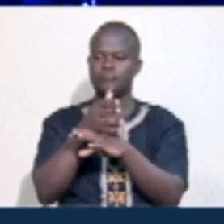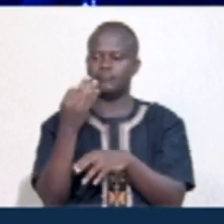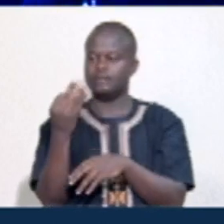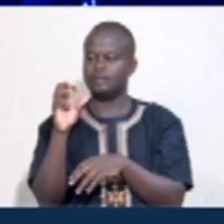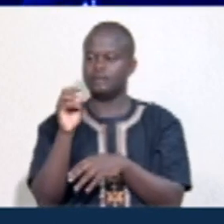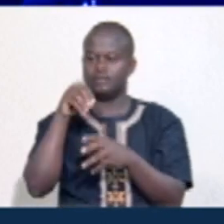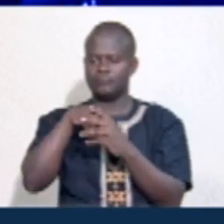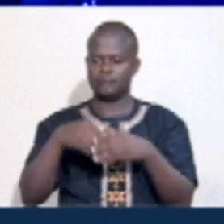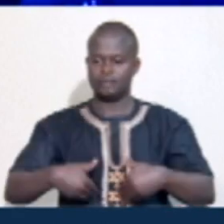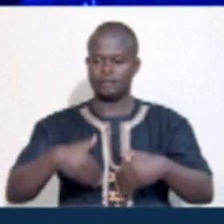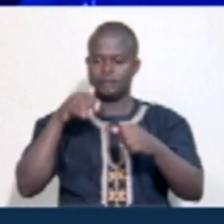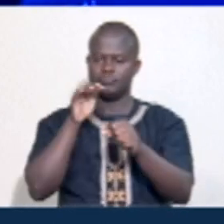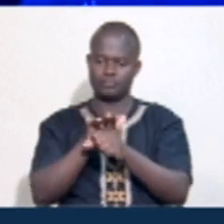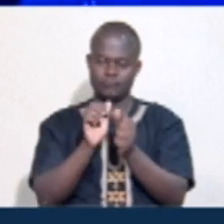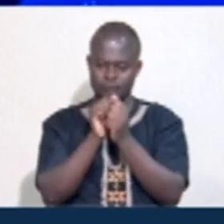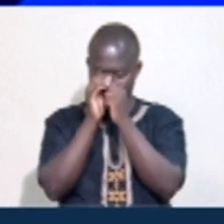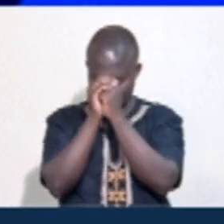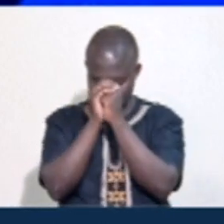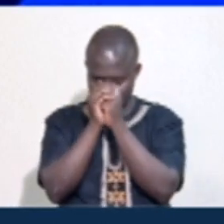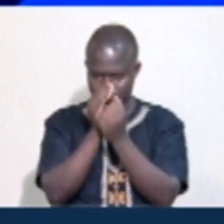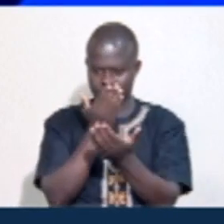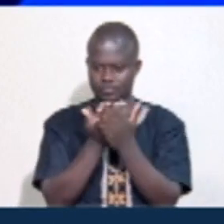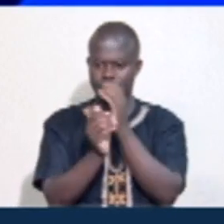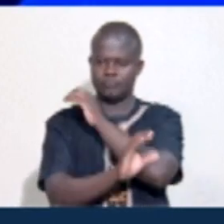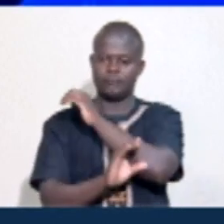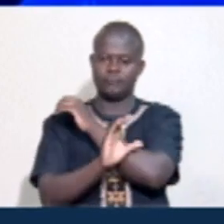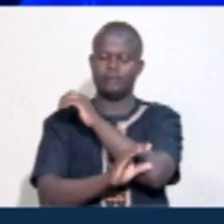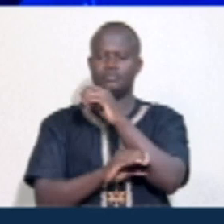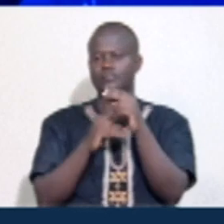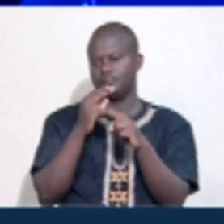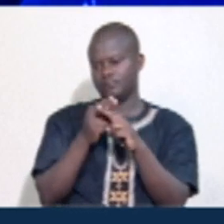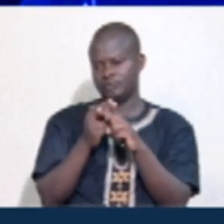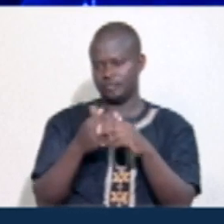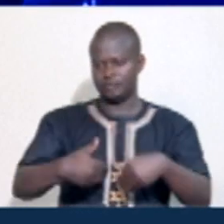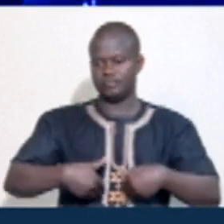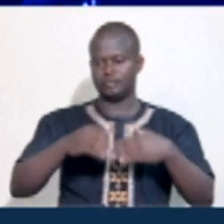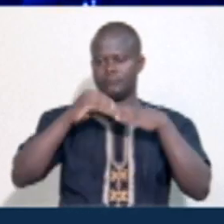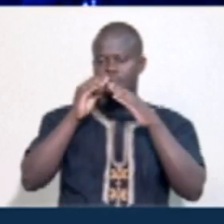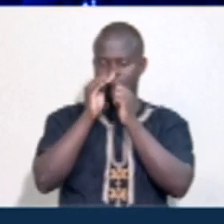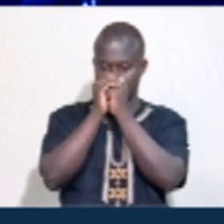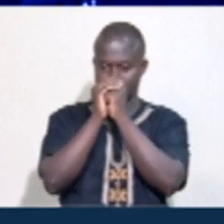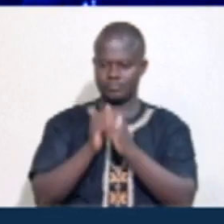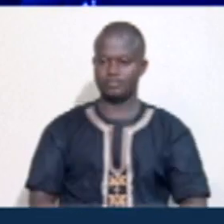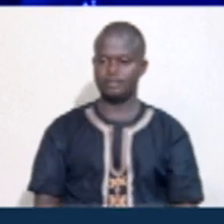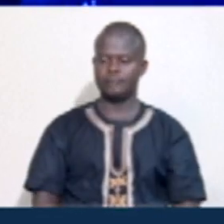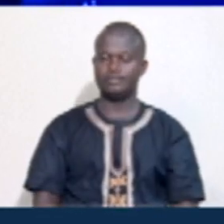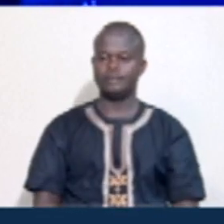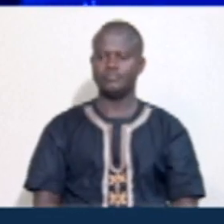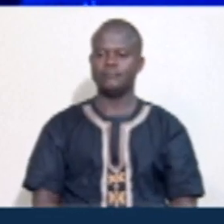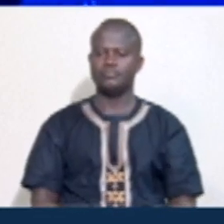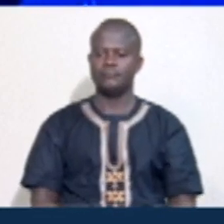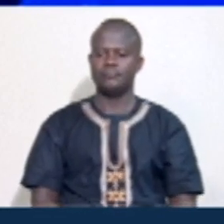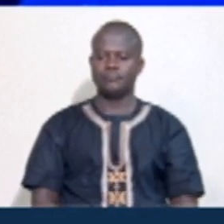300 biganjemo urubyiruko mu masengesho yo gusabira igihugu azwi nka Young Leaders Prayer Breakfast. Paul